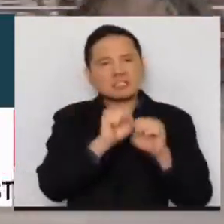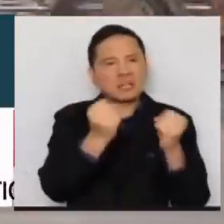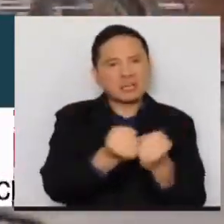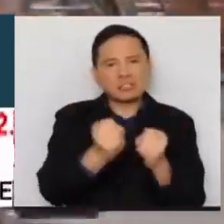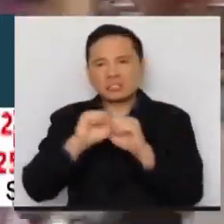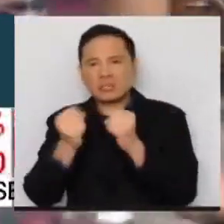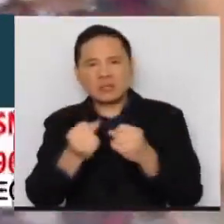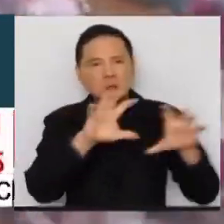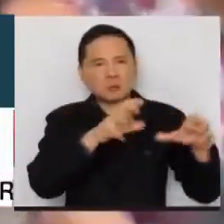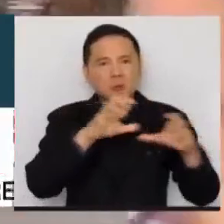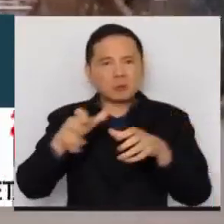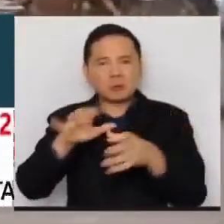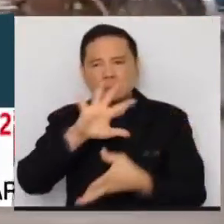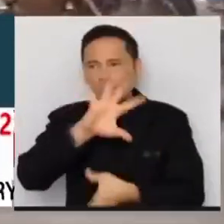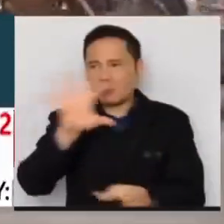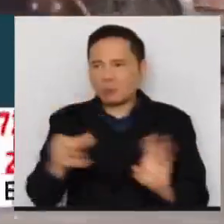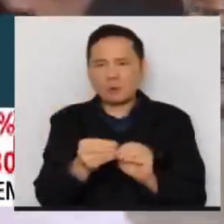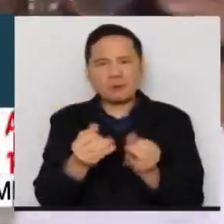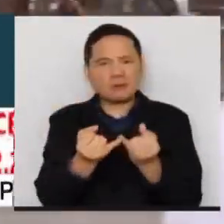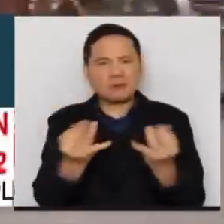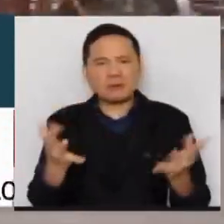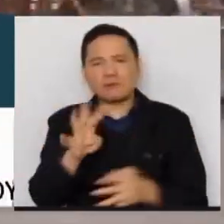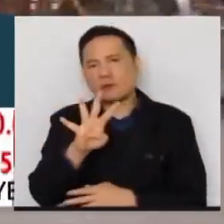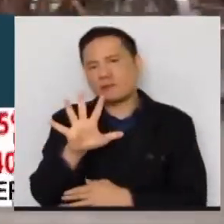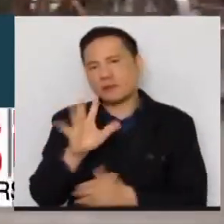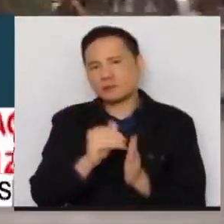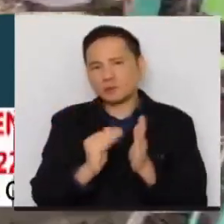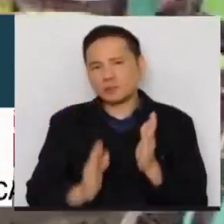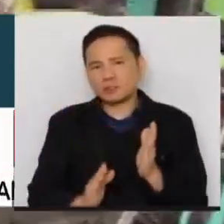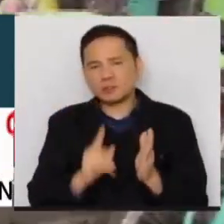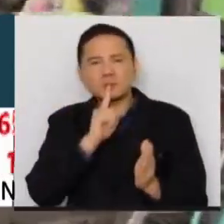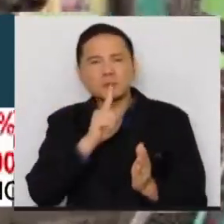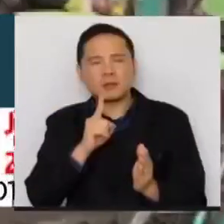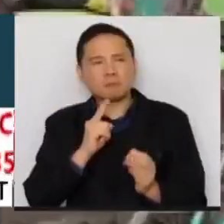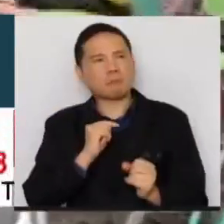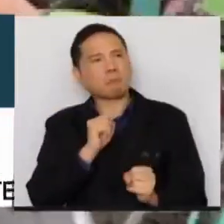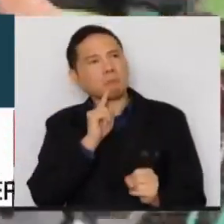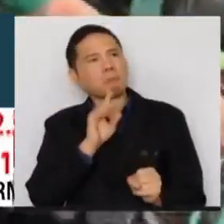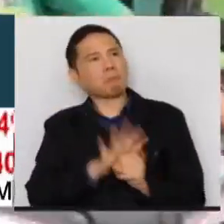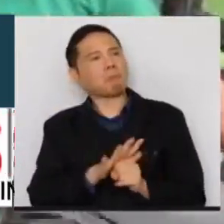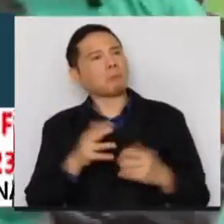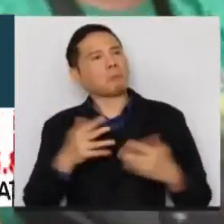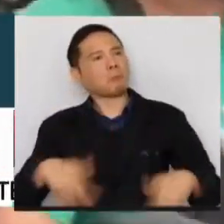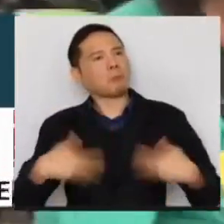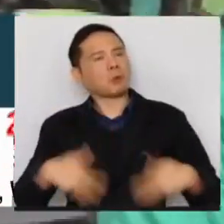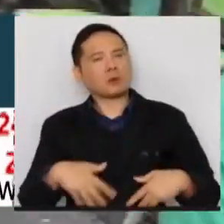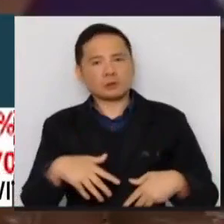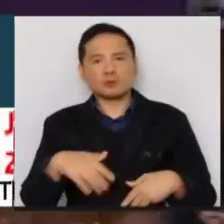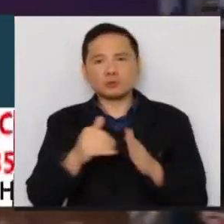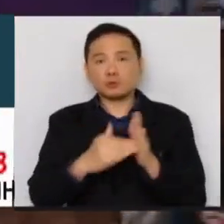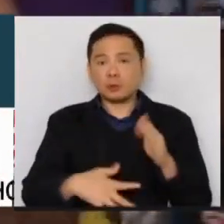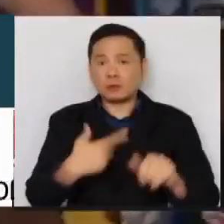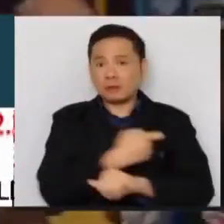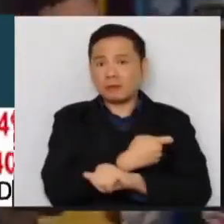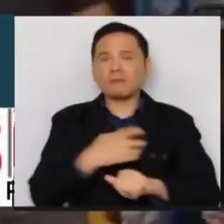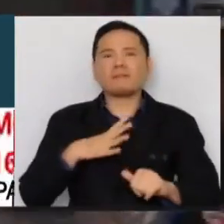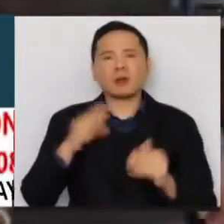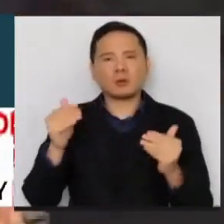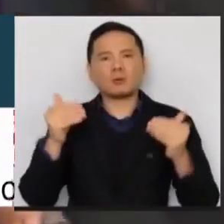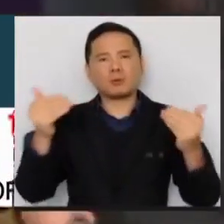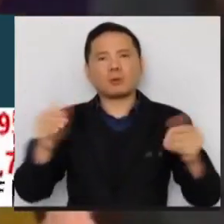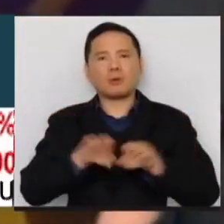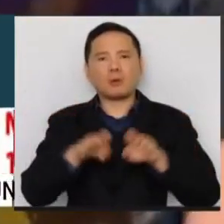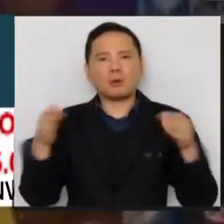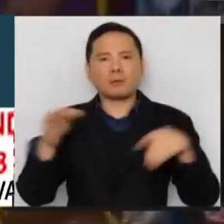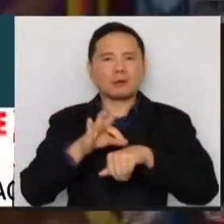45 students. Convinced na ako doon, provided that the students will be vaccinated. Mm-hmm. Dito sa